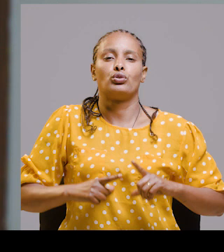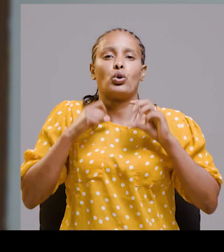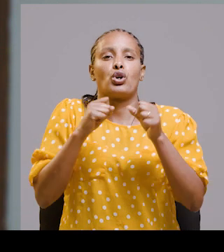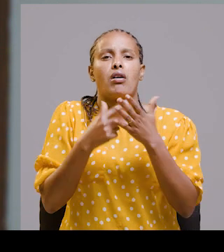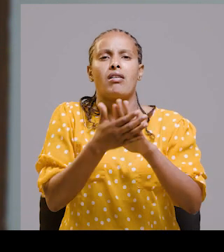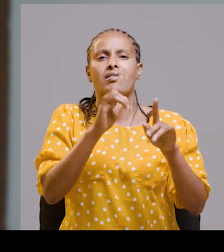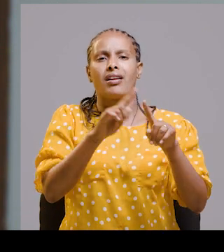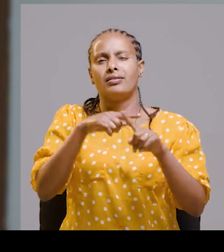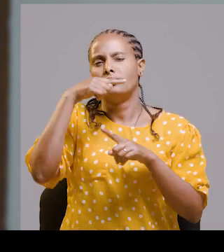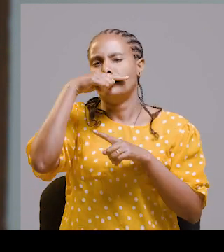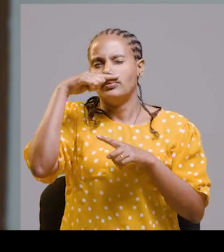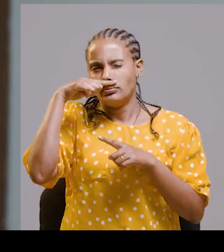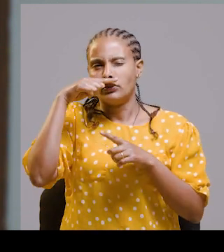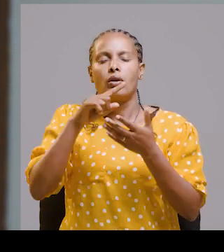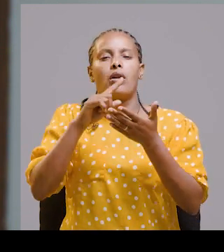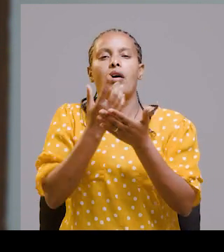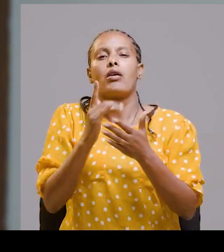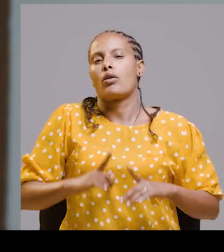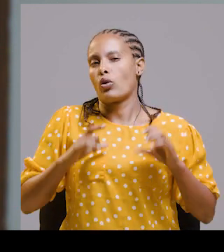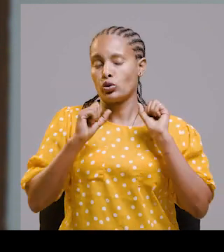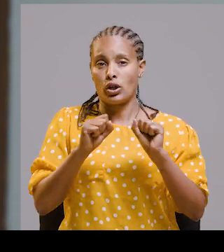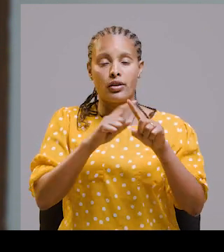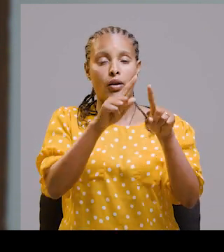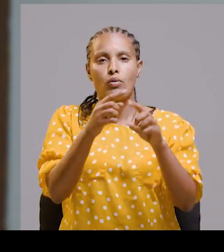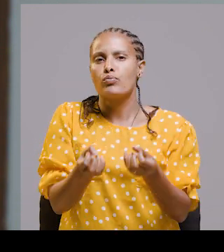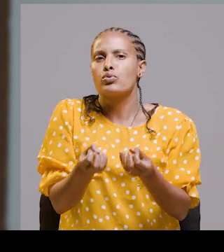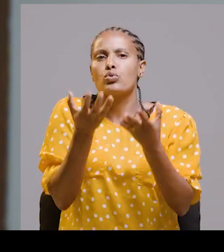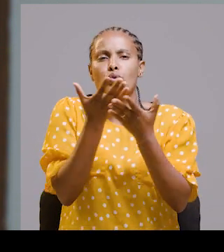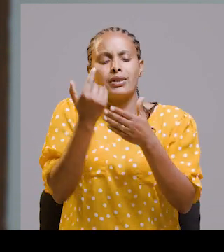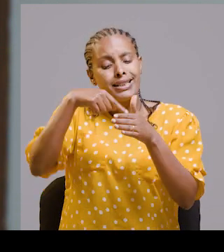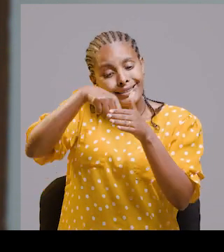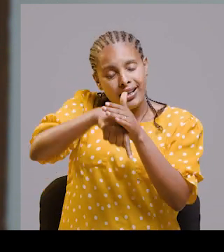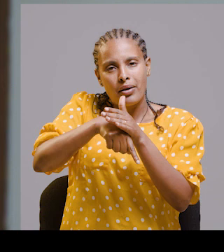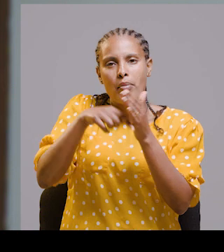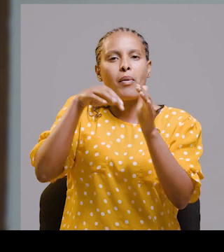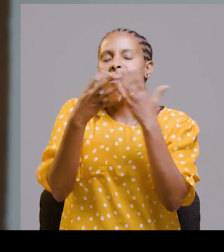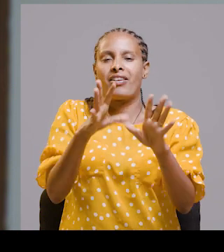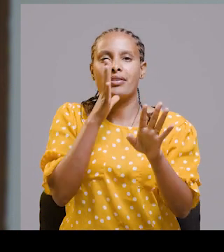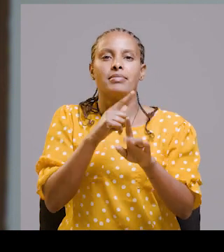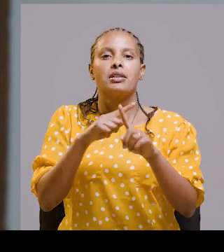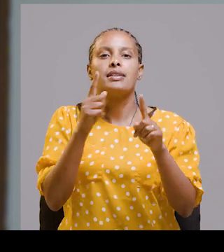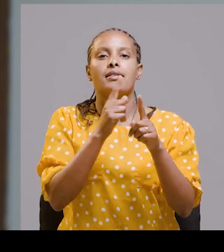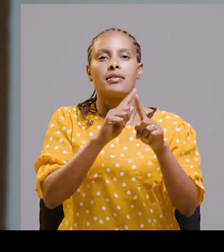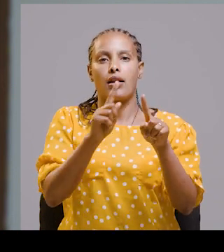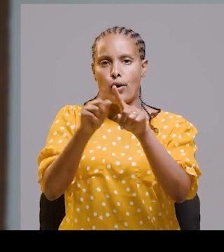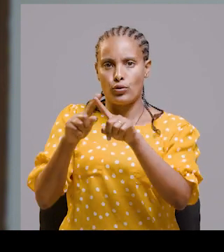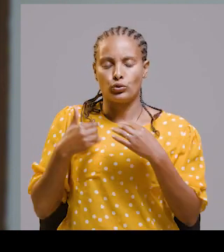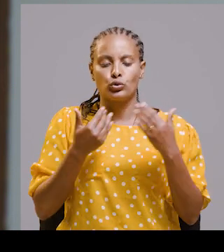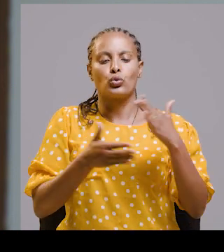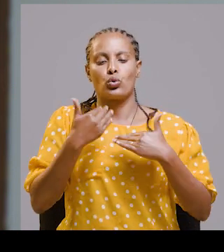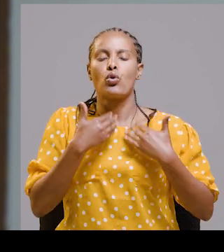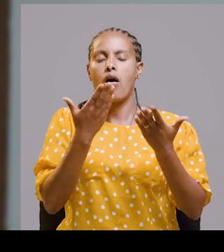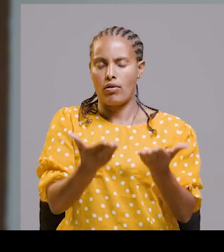ይችላል ወይም ደግሞ ከሰብስታንስ ጋር የተያዙ ችግሮች ሊሆኑ ይችላሉ ብቻ ያው ብዙ እንትኖቹ ዲቴሎቹ ላይ መግባት አልፈልግም